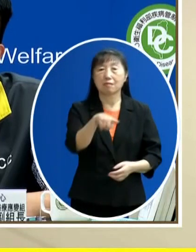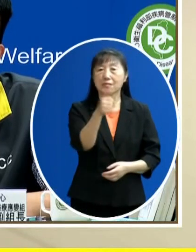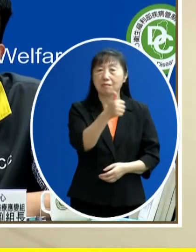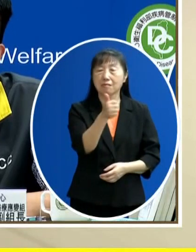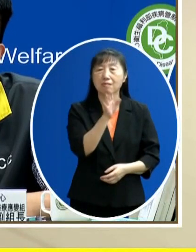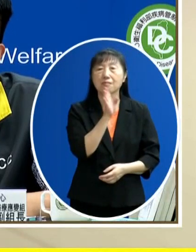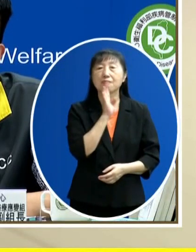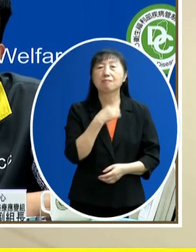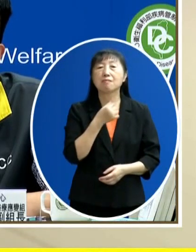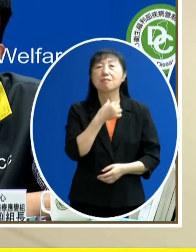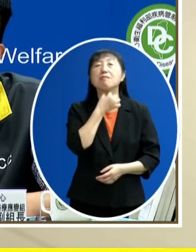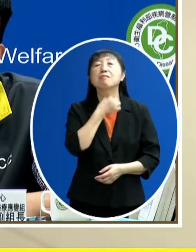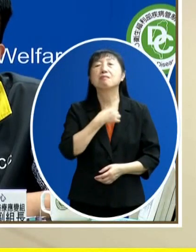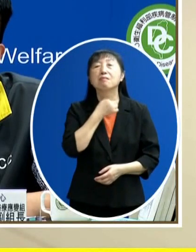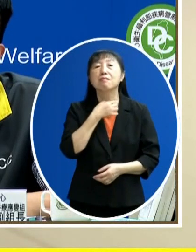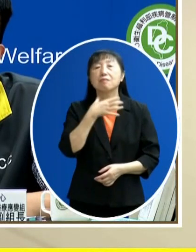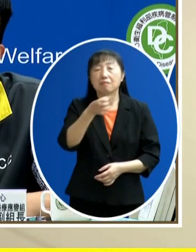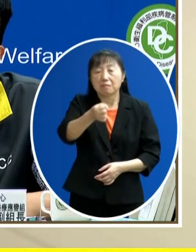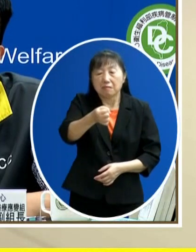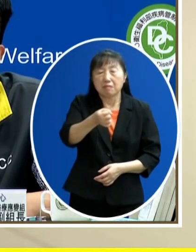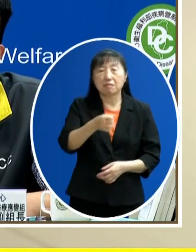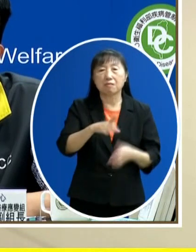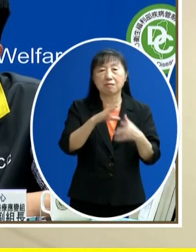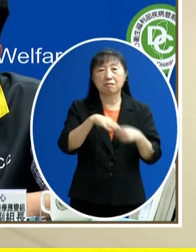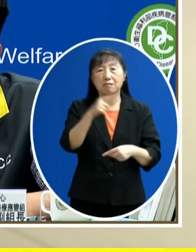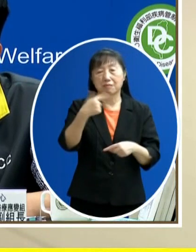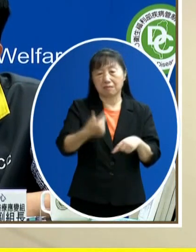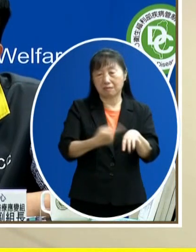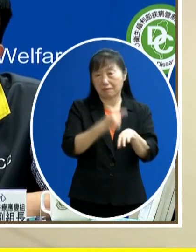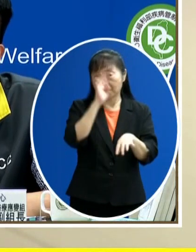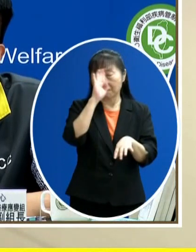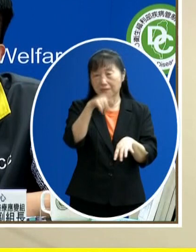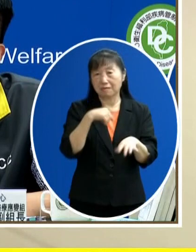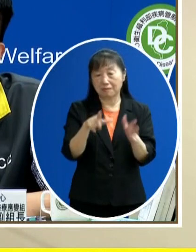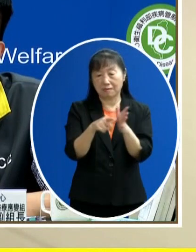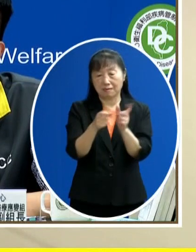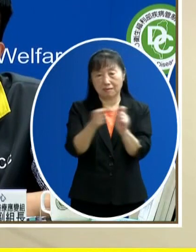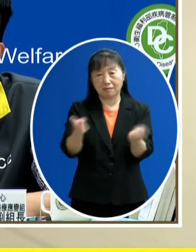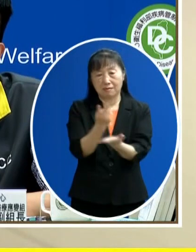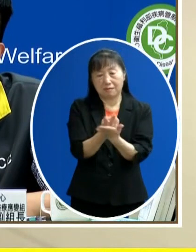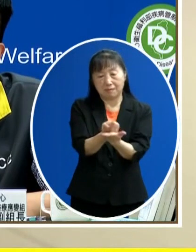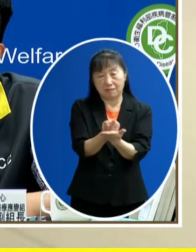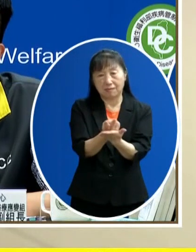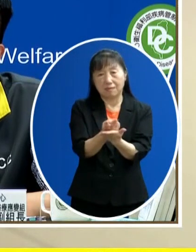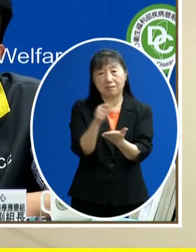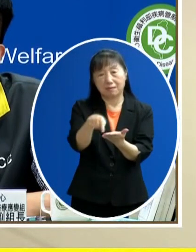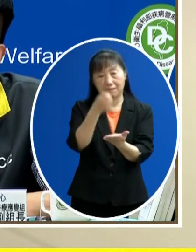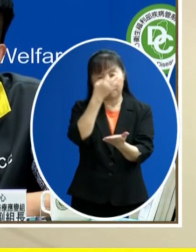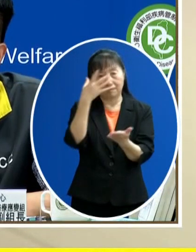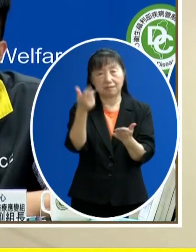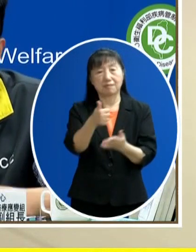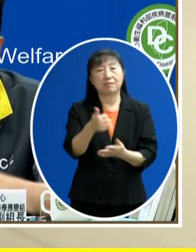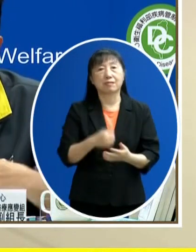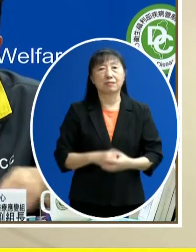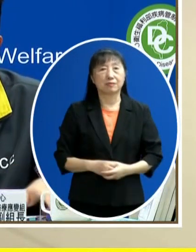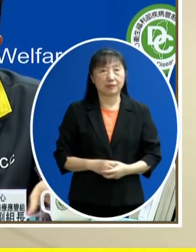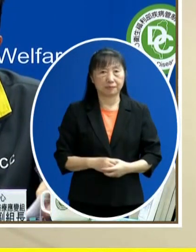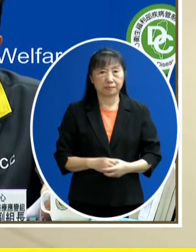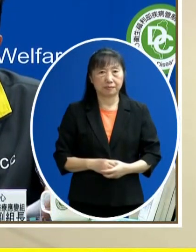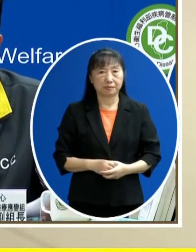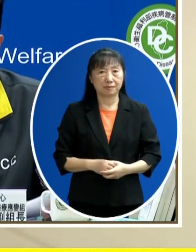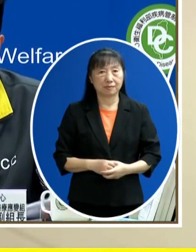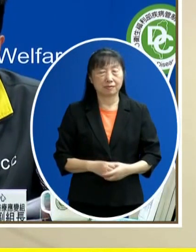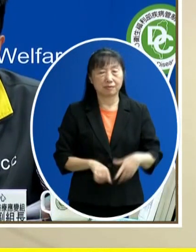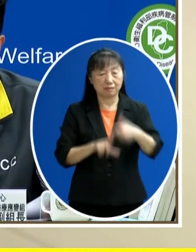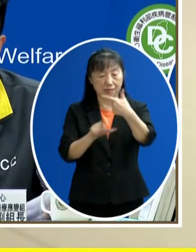有食道闭锁等等这一些慢性病，是属于一个长期卧床的这个青少年那这次是